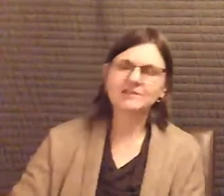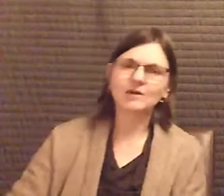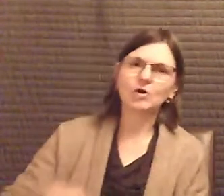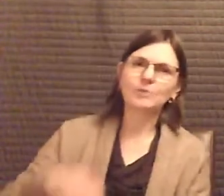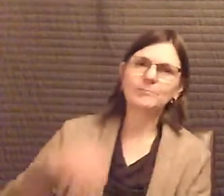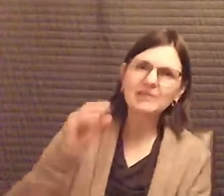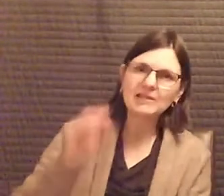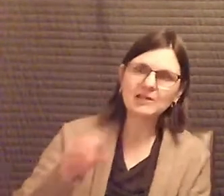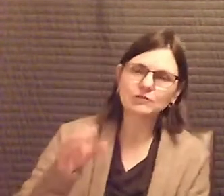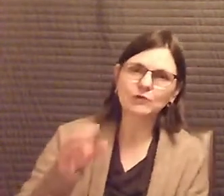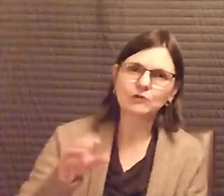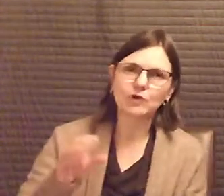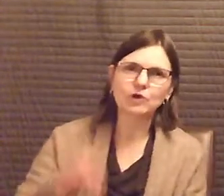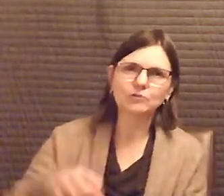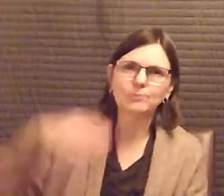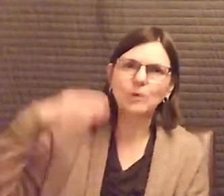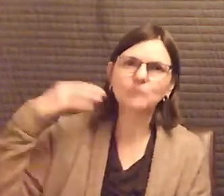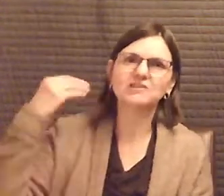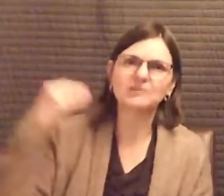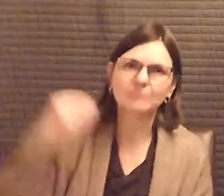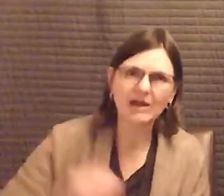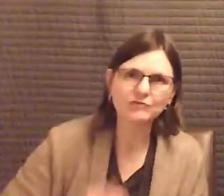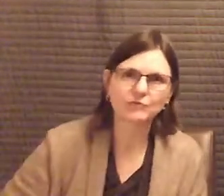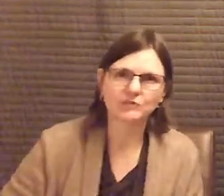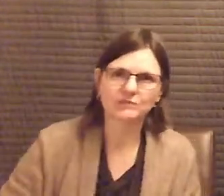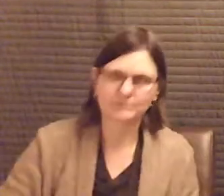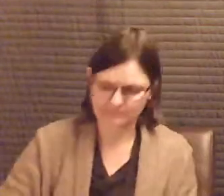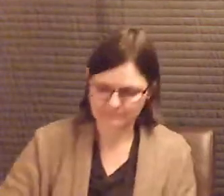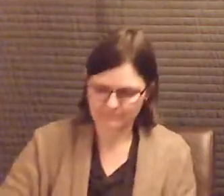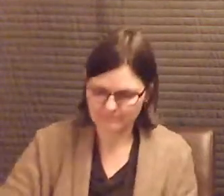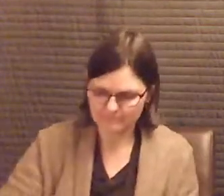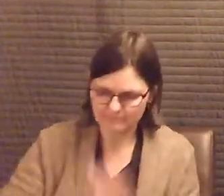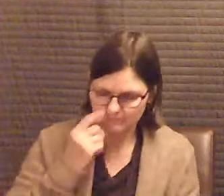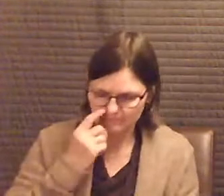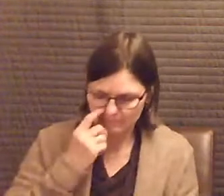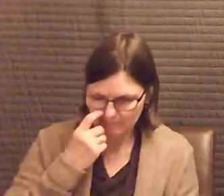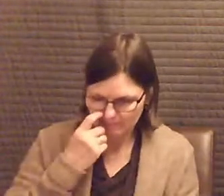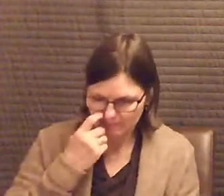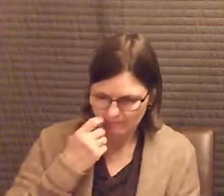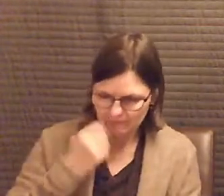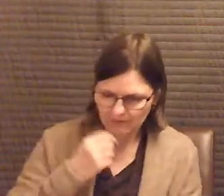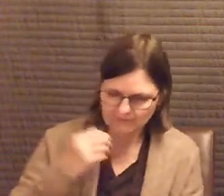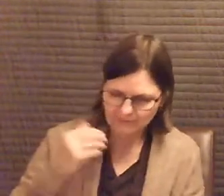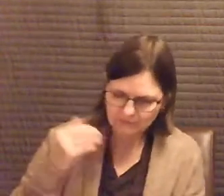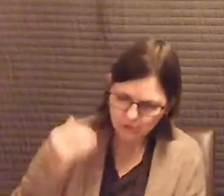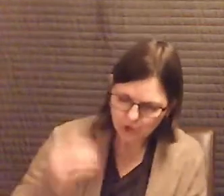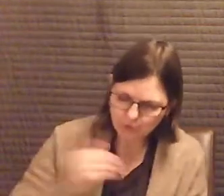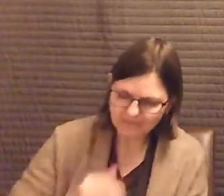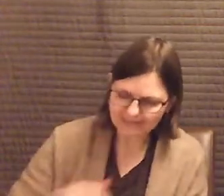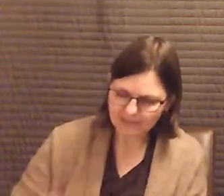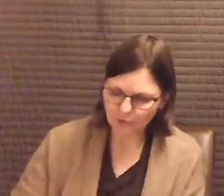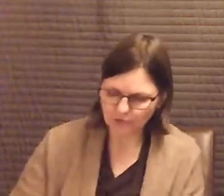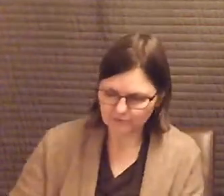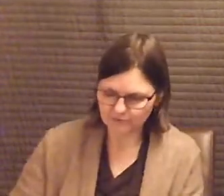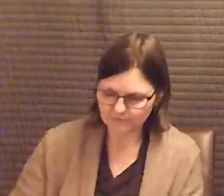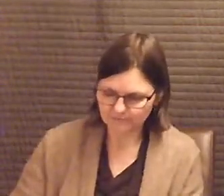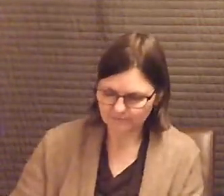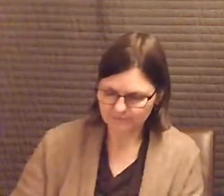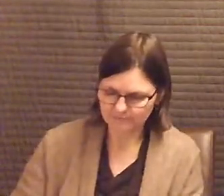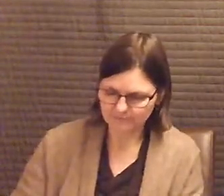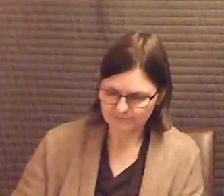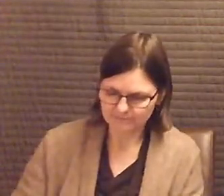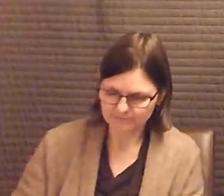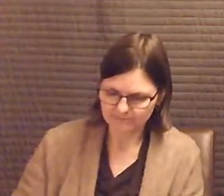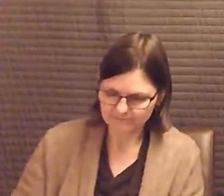betekent dat je onmiddellijk het woord van god positief beantwoord pili de memorial radiesse hij zegt geloof en eregast zo